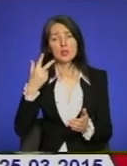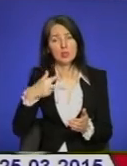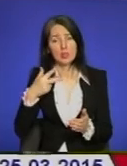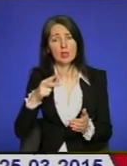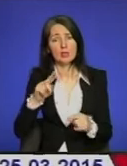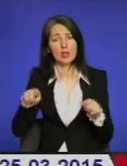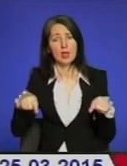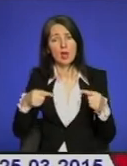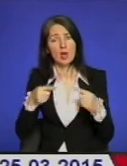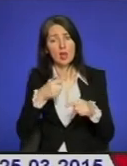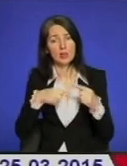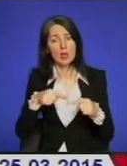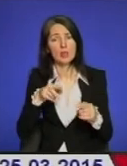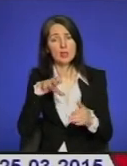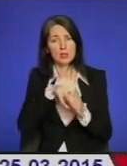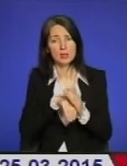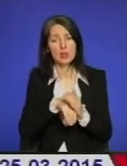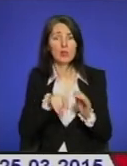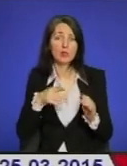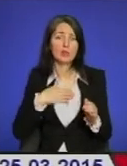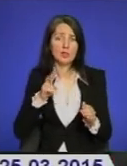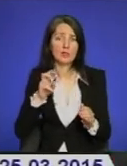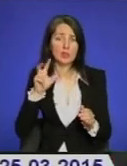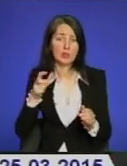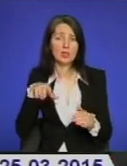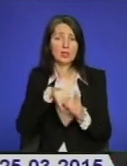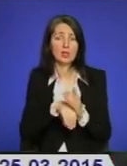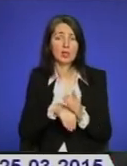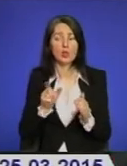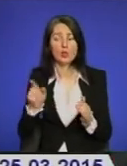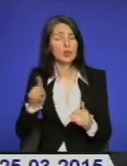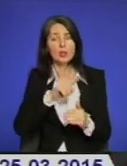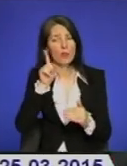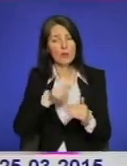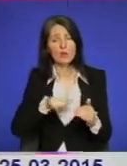рентабельність люди можливо то що вони не впевнені завтрашнього